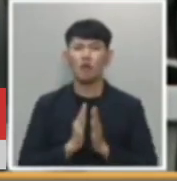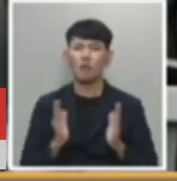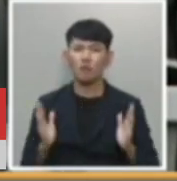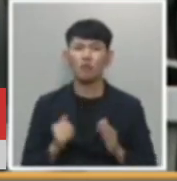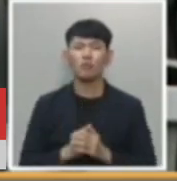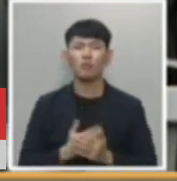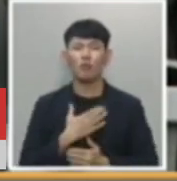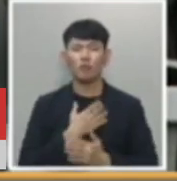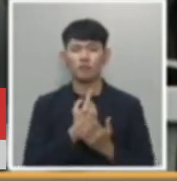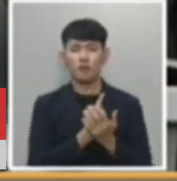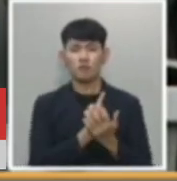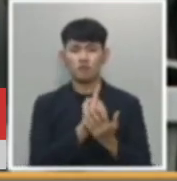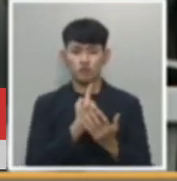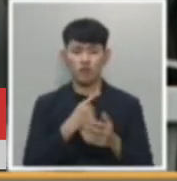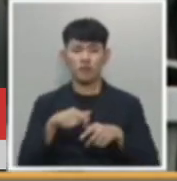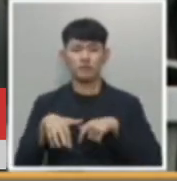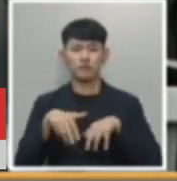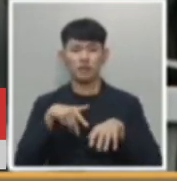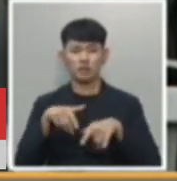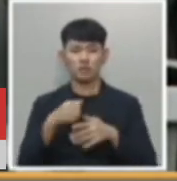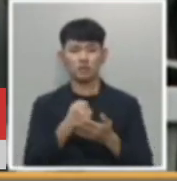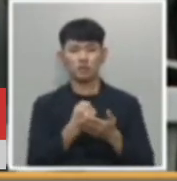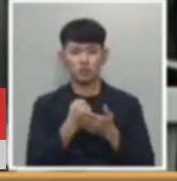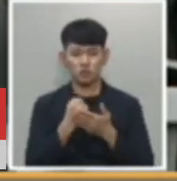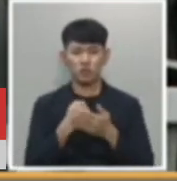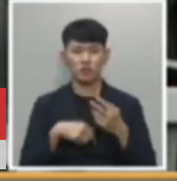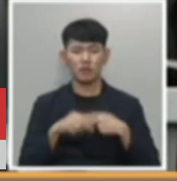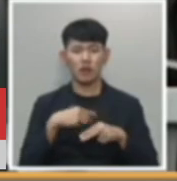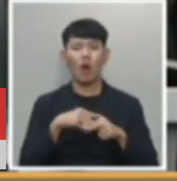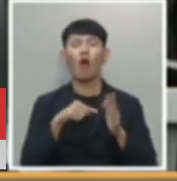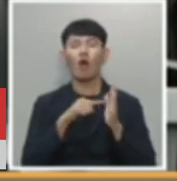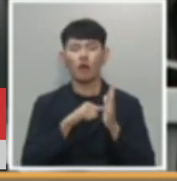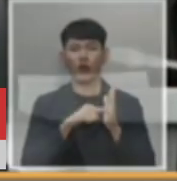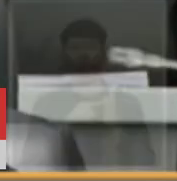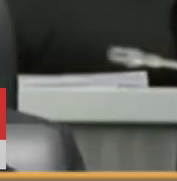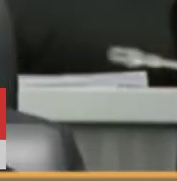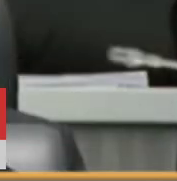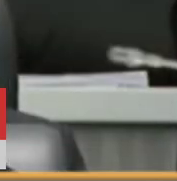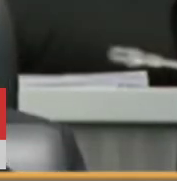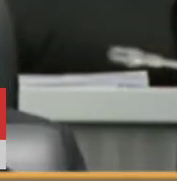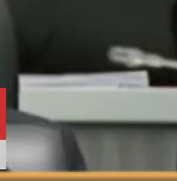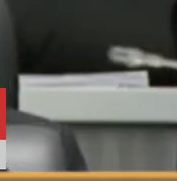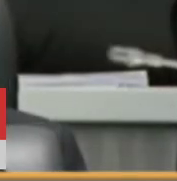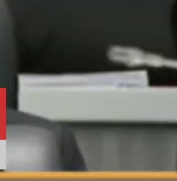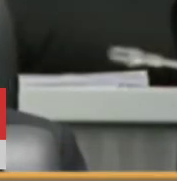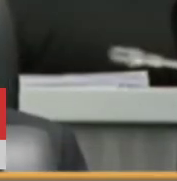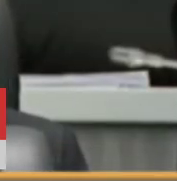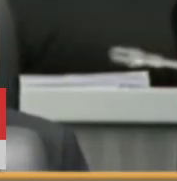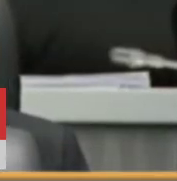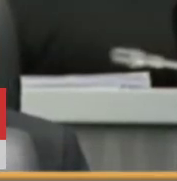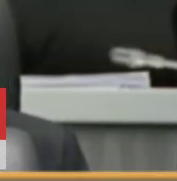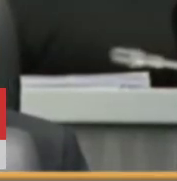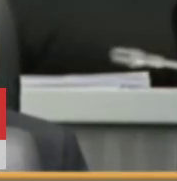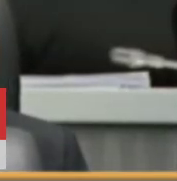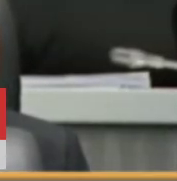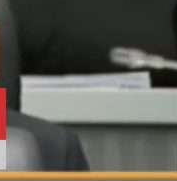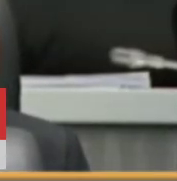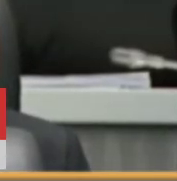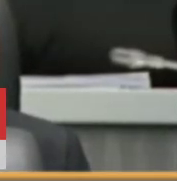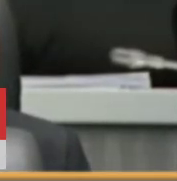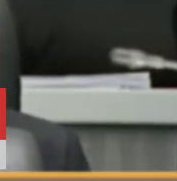ที่แทนพี่น้องประชาชนชาวเปอร์ปากช่องจังหวัดนครราชสีมาตรวจสอบงบประมาณปี63ในครั้ง